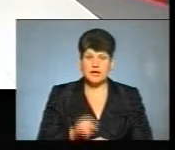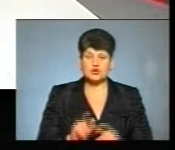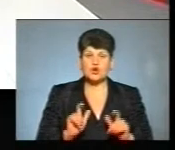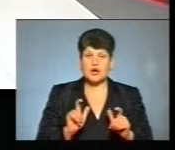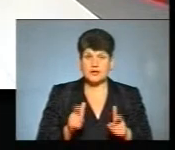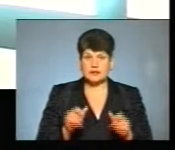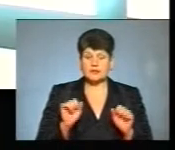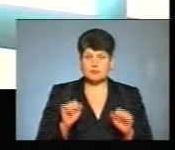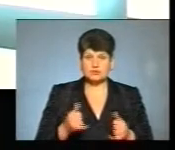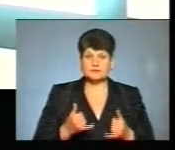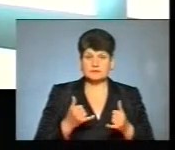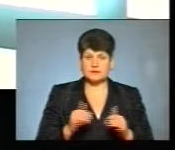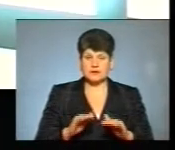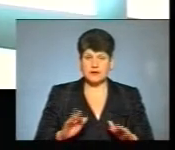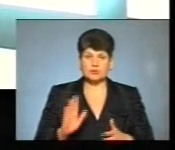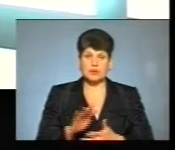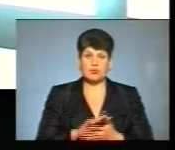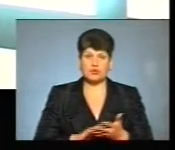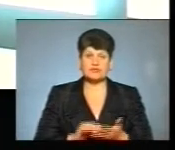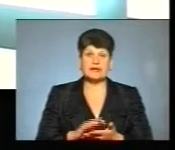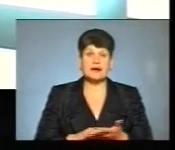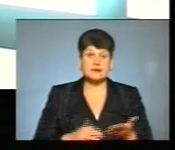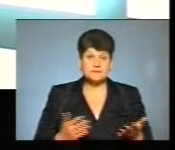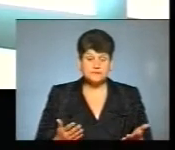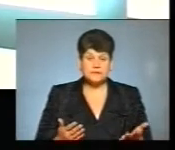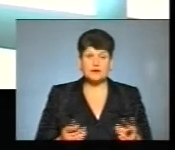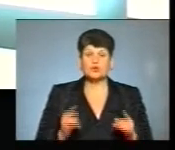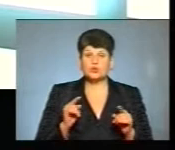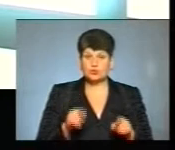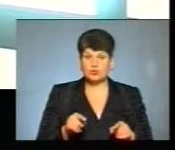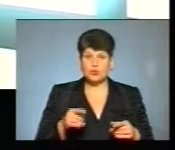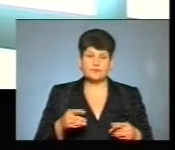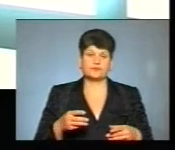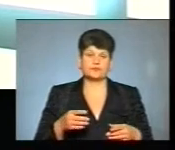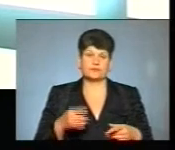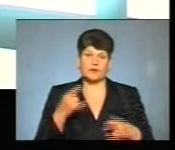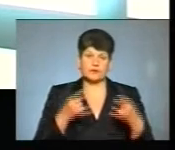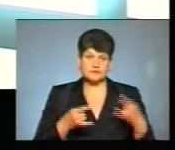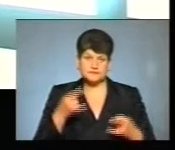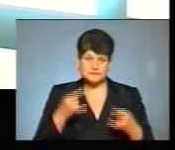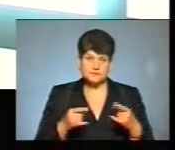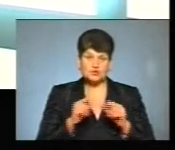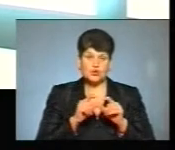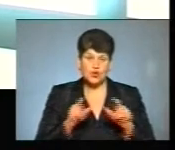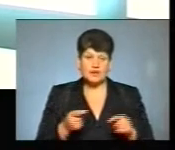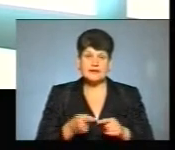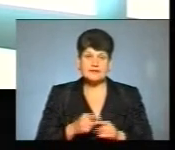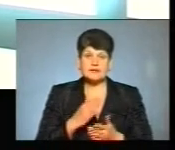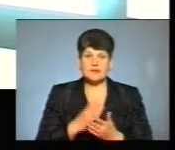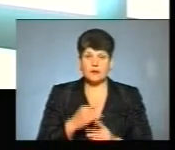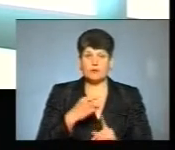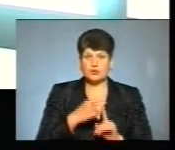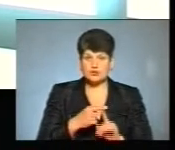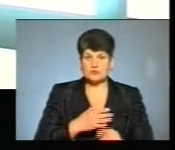для учнів продовжений бути і надалі. Тому саме онлайн-школа є тим великим плюсом для наших